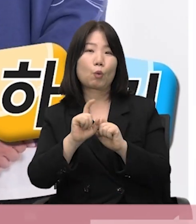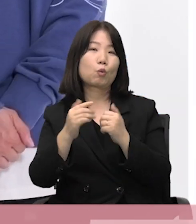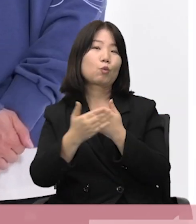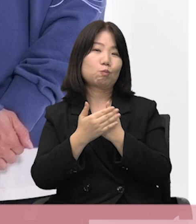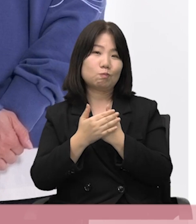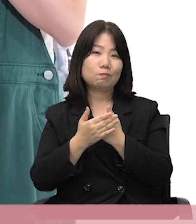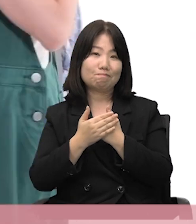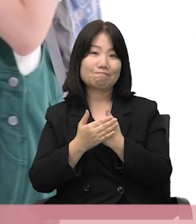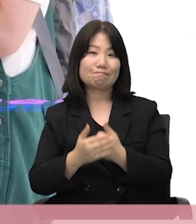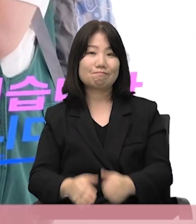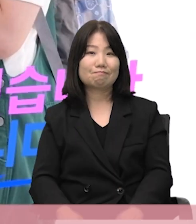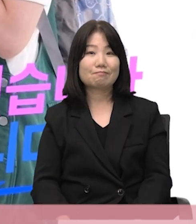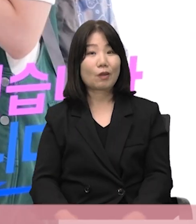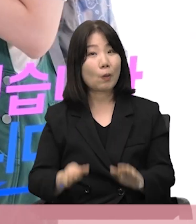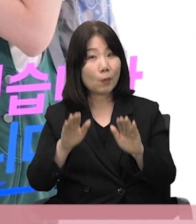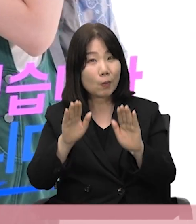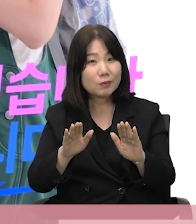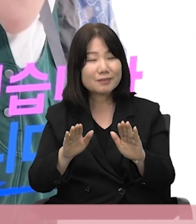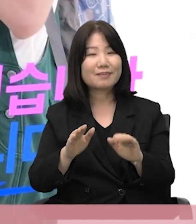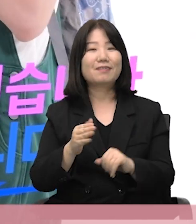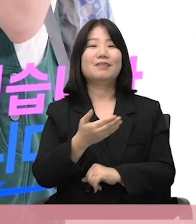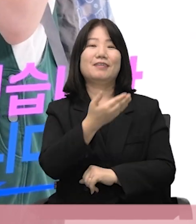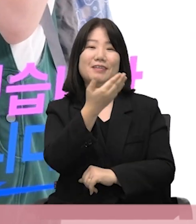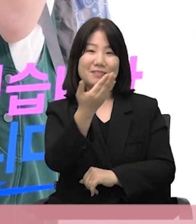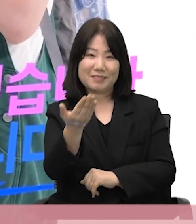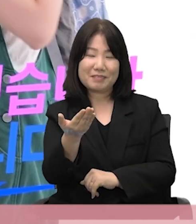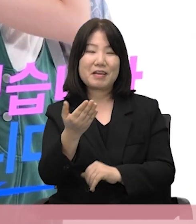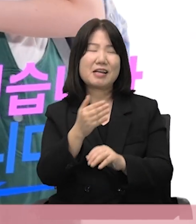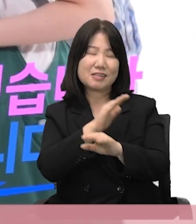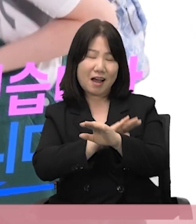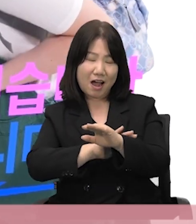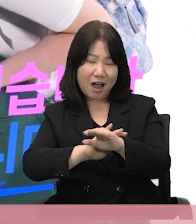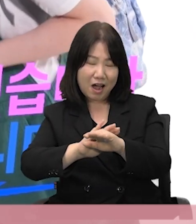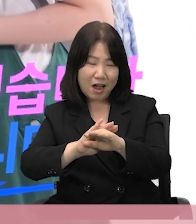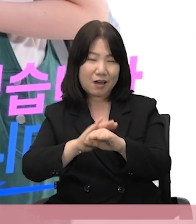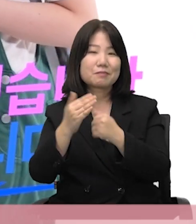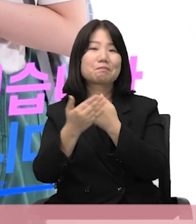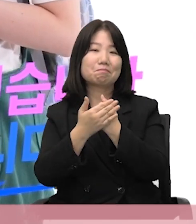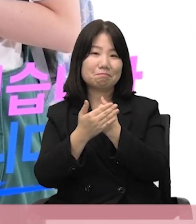같아요. 오늘도 선생님에게 잘 배웠습니다. 감사합니다.